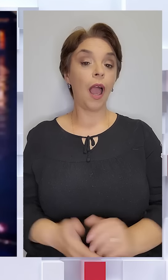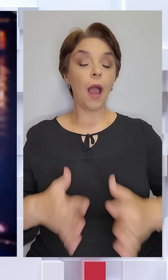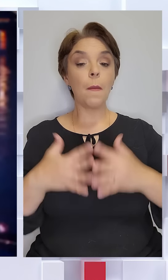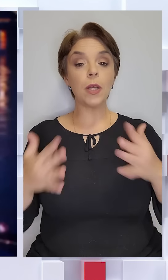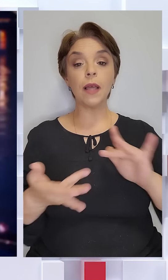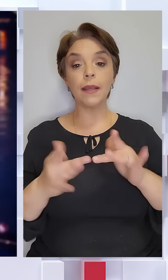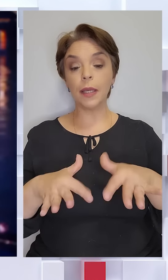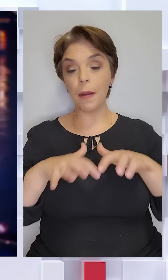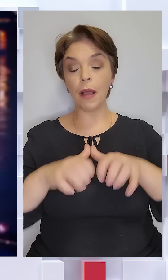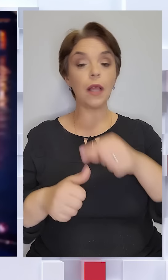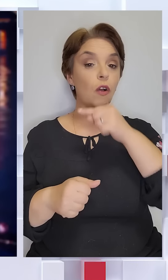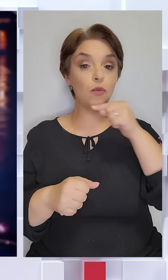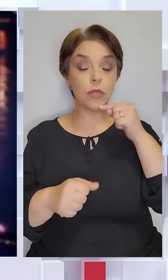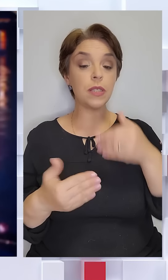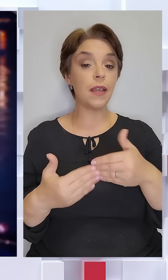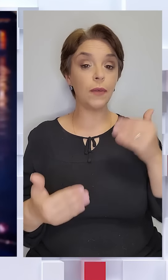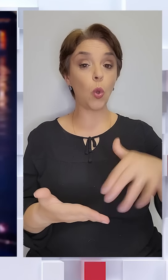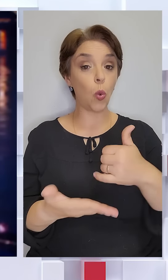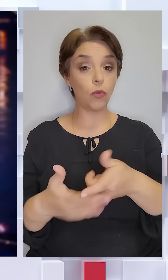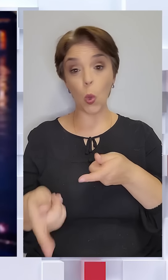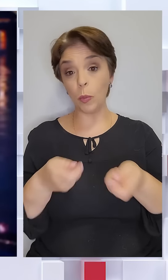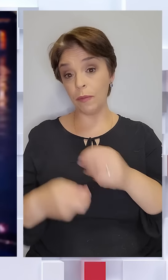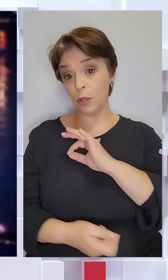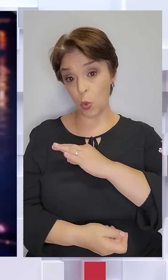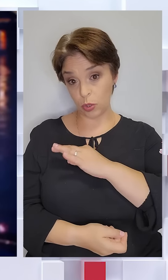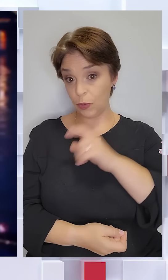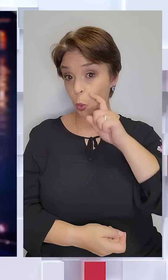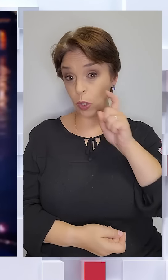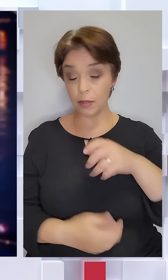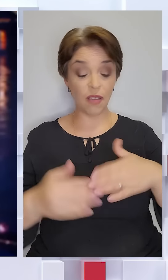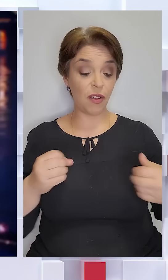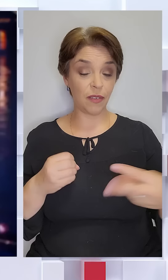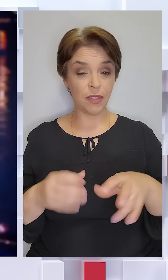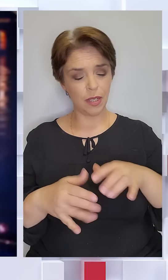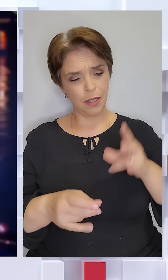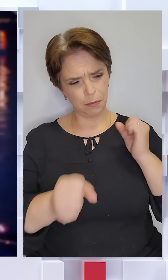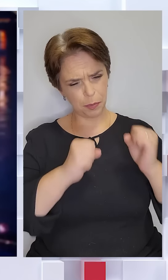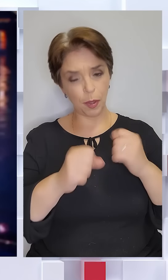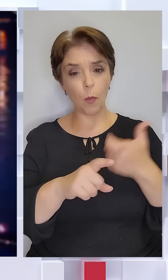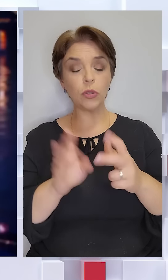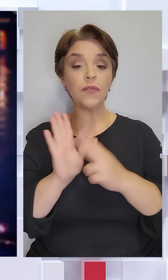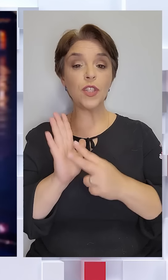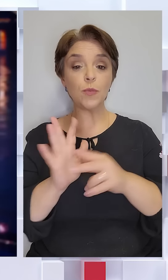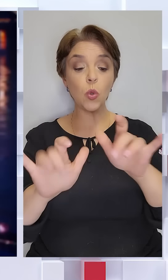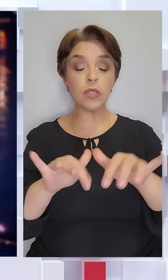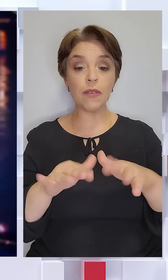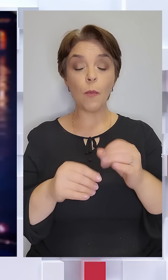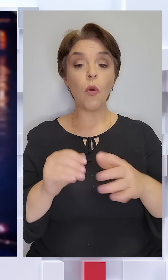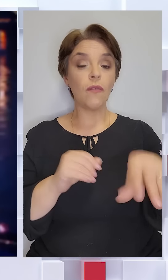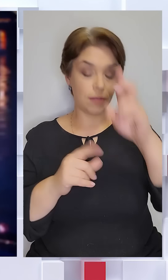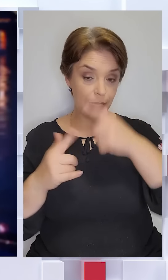Масштабна кібератака в Росії від головного управління розвідки. Українські фахівці атакували понад 800 серверів по